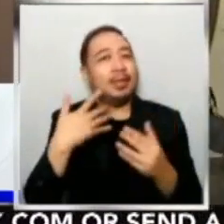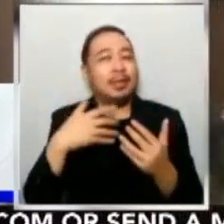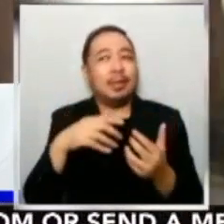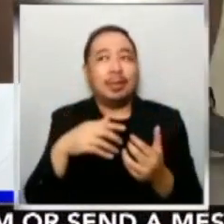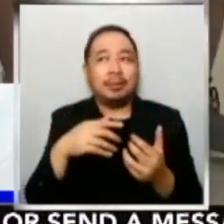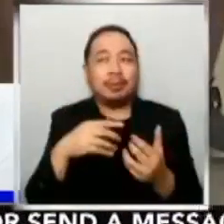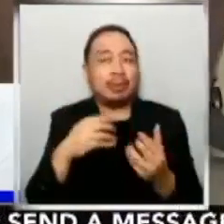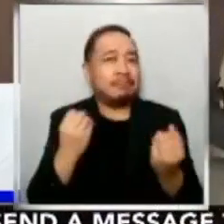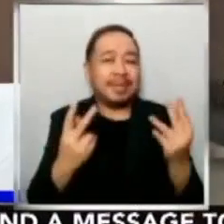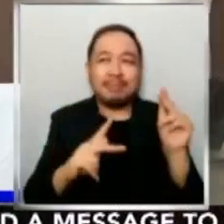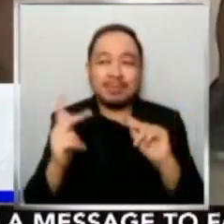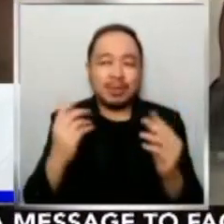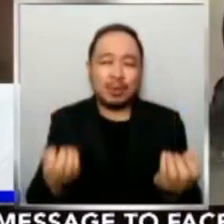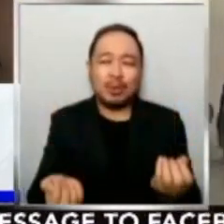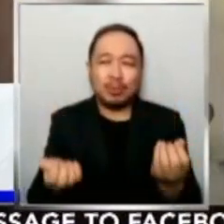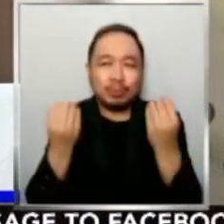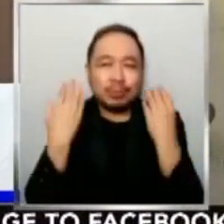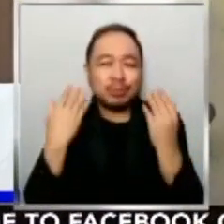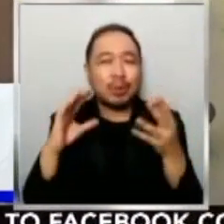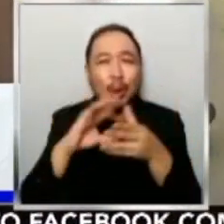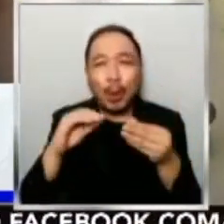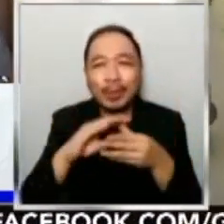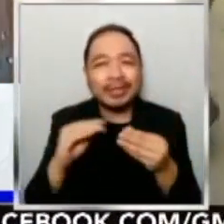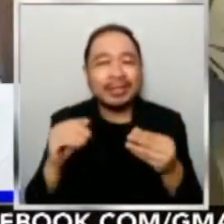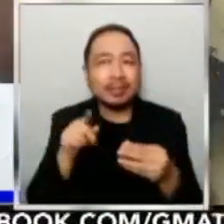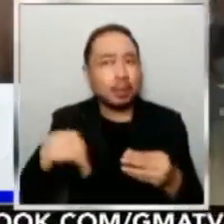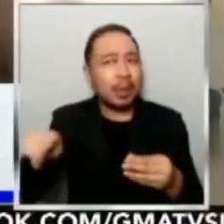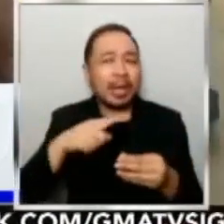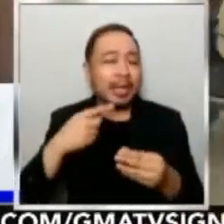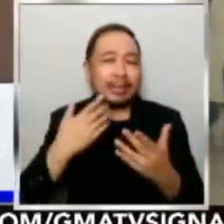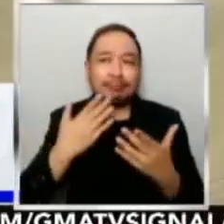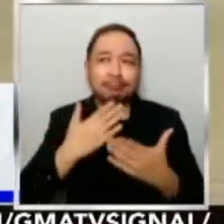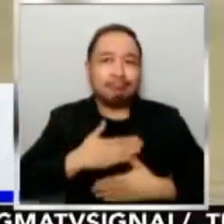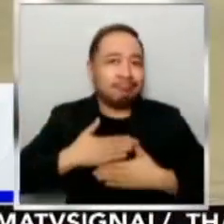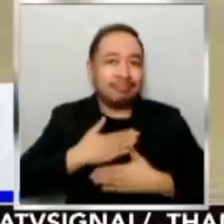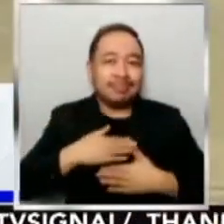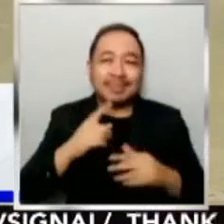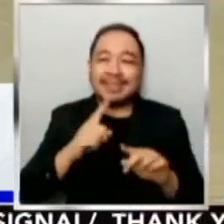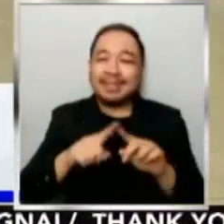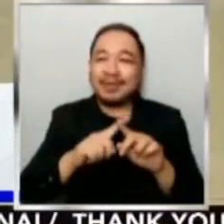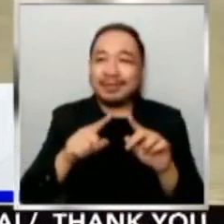na natutuwa sila, na they get to see a different talent